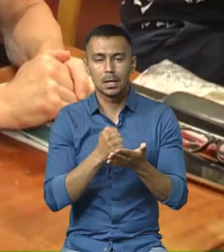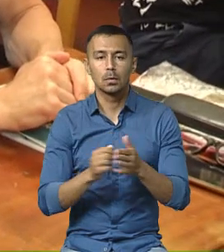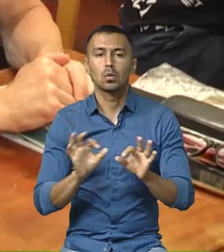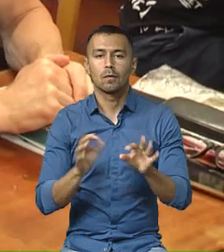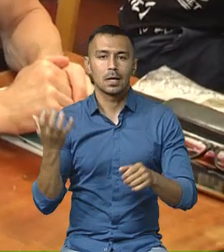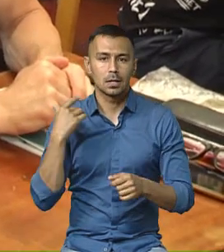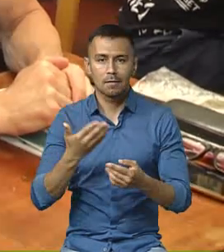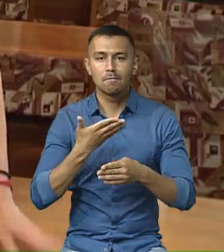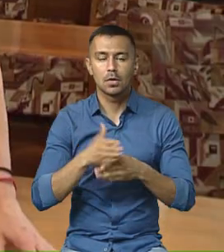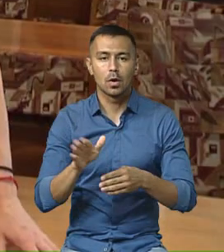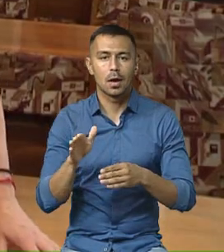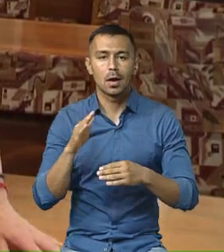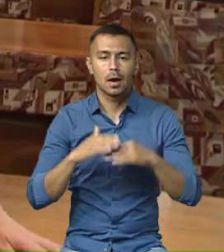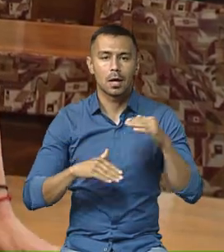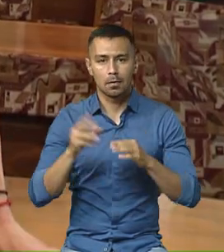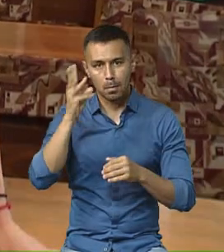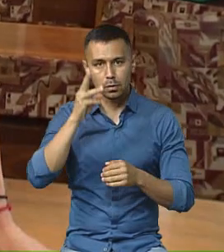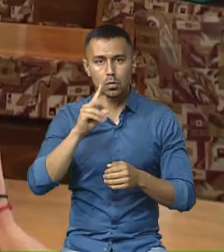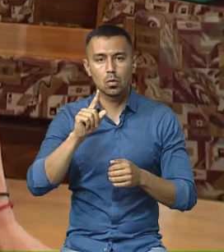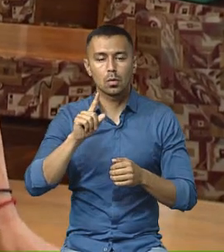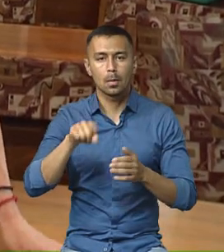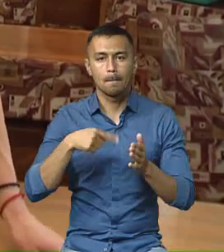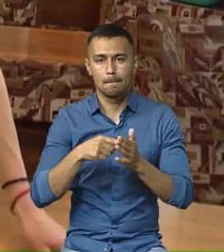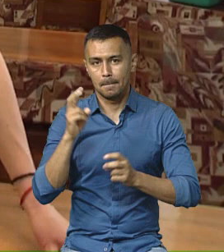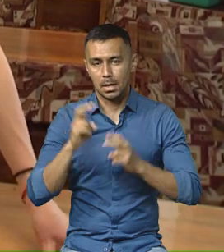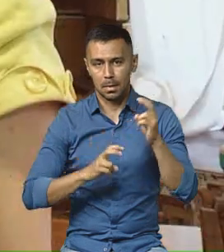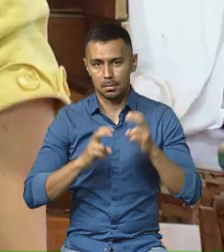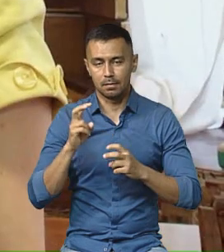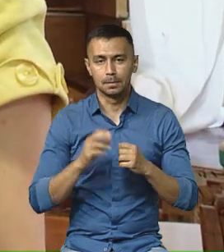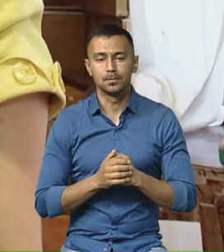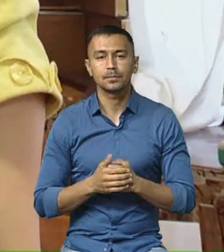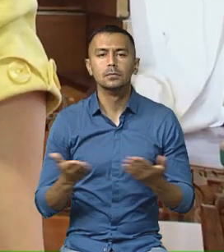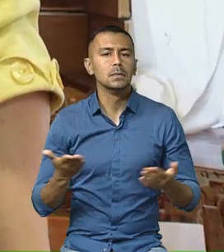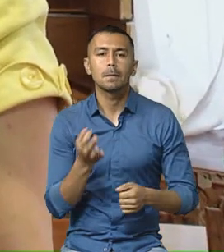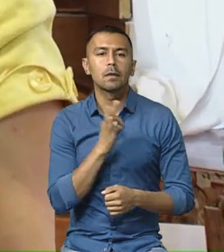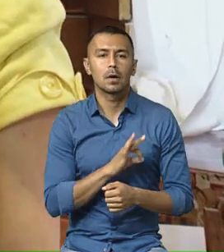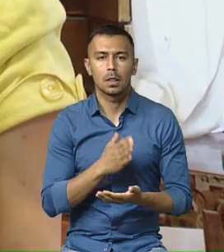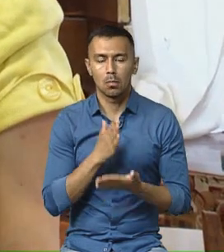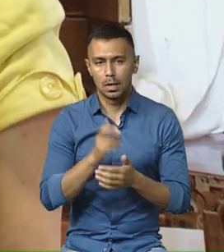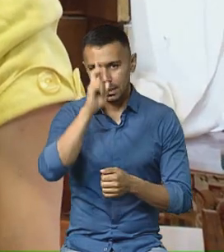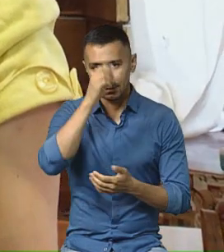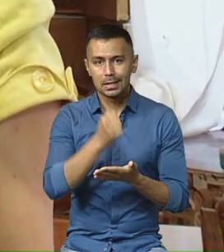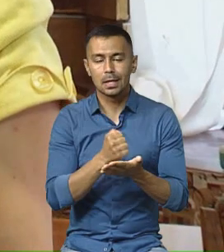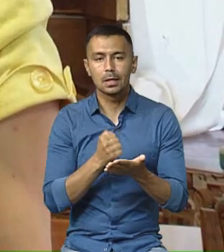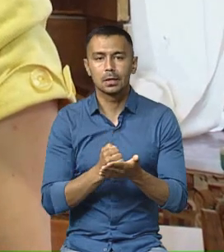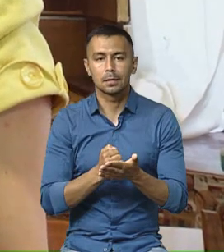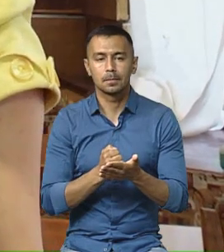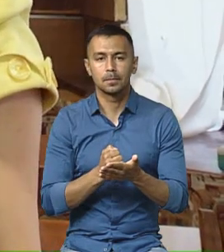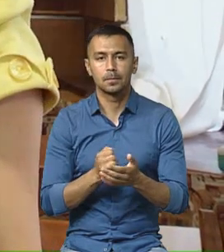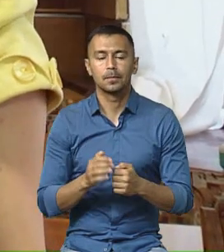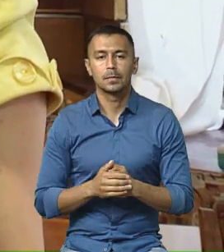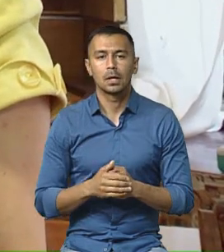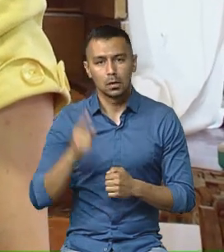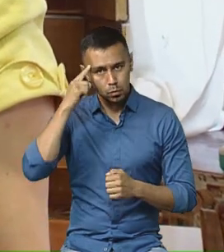розповідає начальник відділу кадрів Хмельницького комунального підприємства «Електротранс» Наталія Працюк. Такі переваги нового державного стандарту для навчання водіїв тролейбусу.